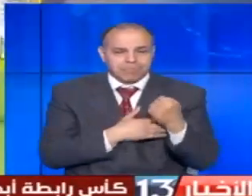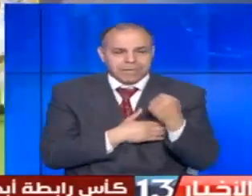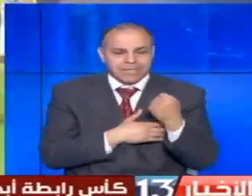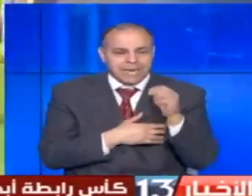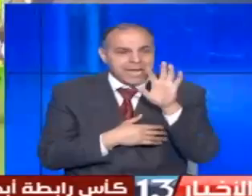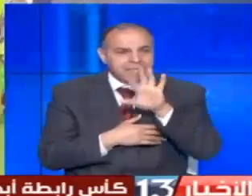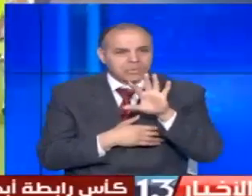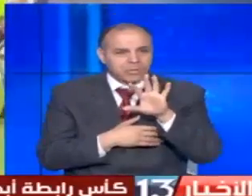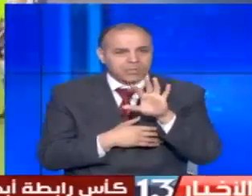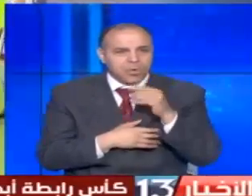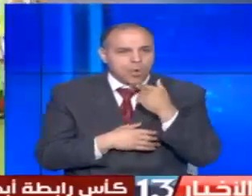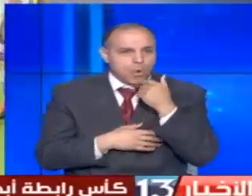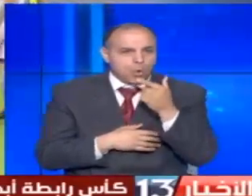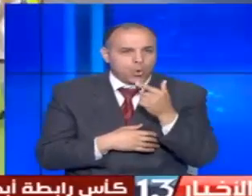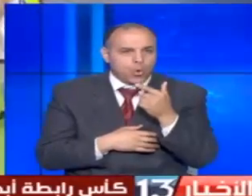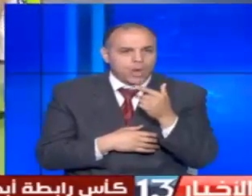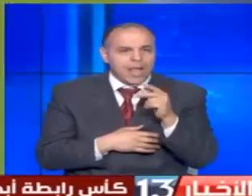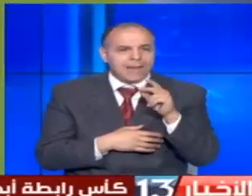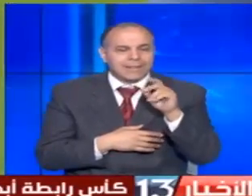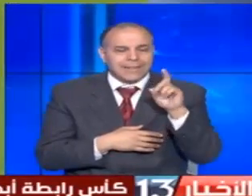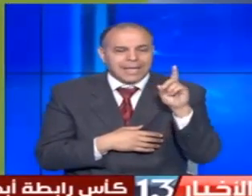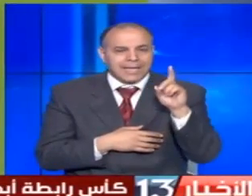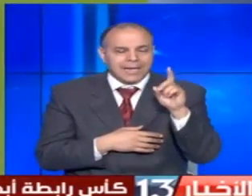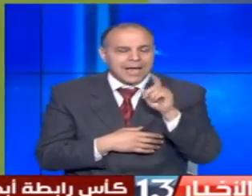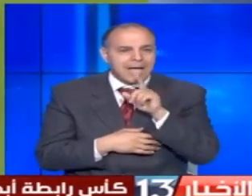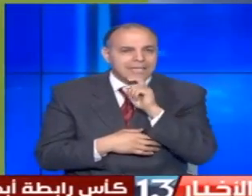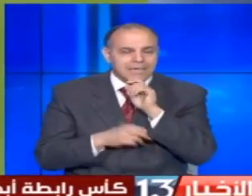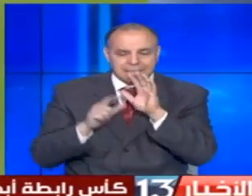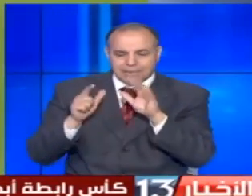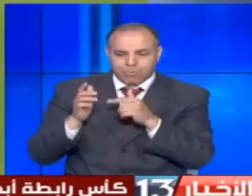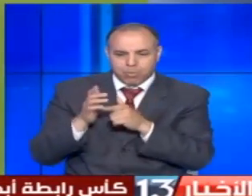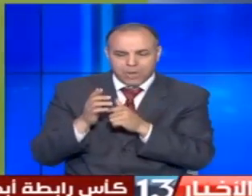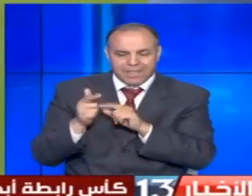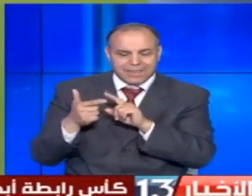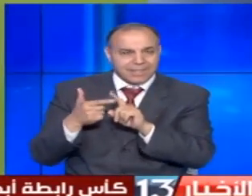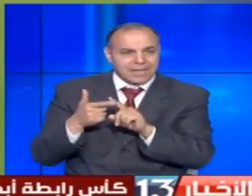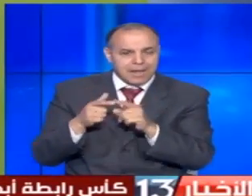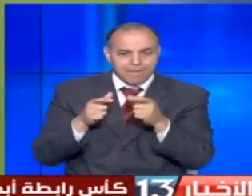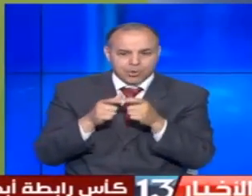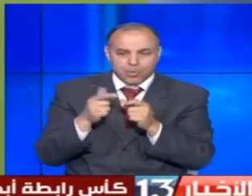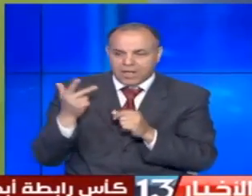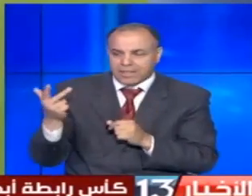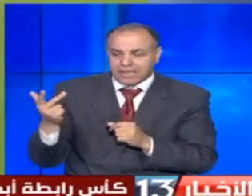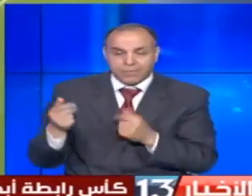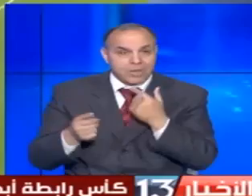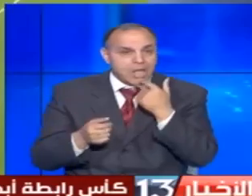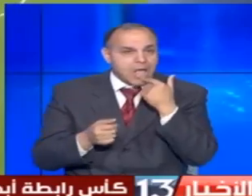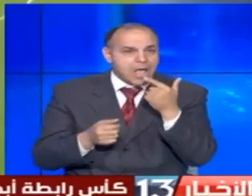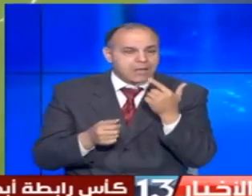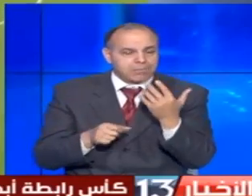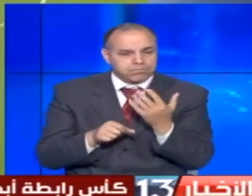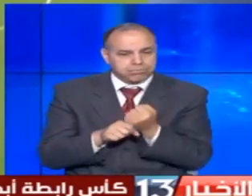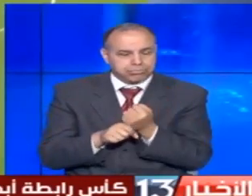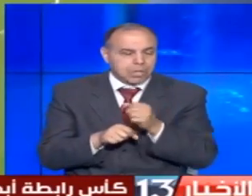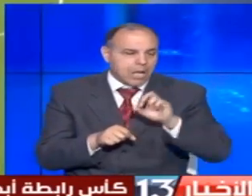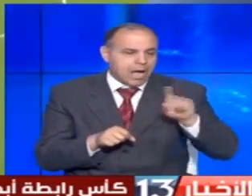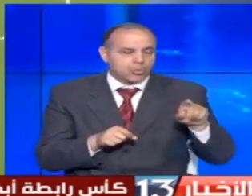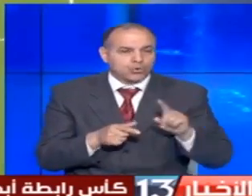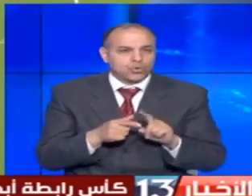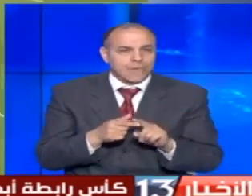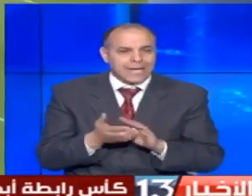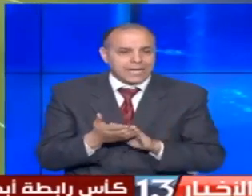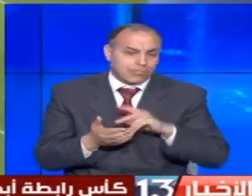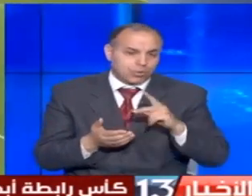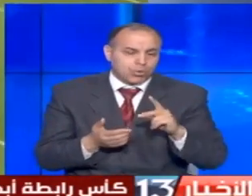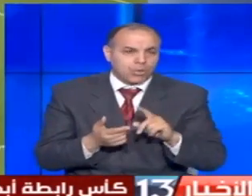الاسيويه حث رفع حيل القطري رصيده الى سبع نقاط في المركز الثاني بالمجموعه الثالثه اثر تحقيقه فوزا ثمينا خارج